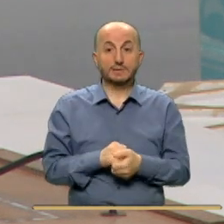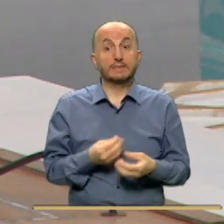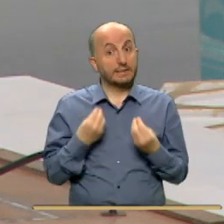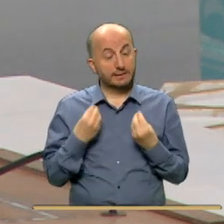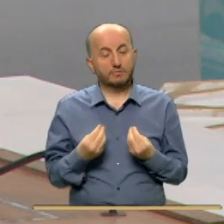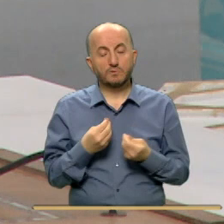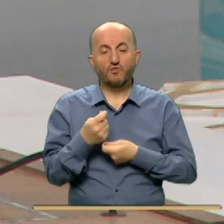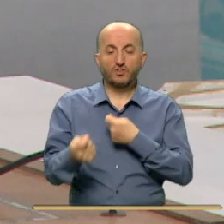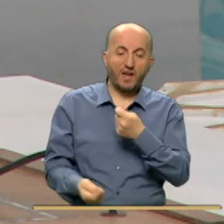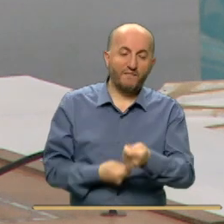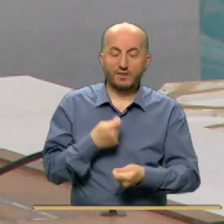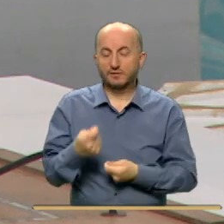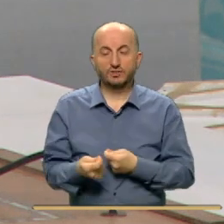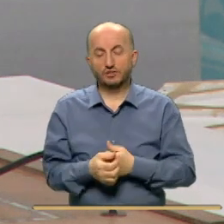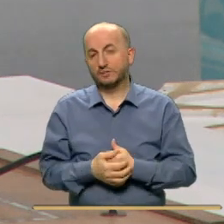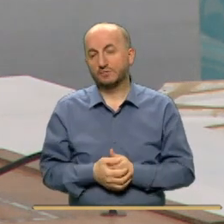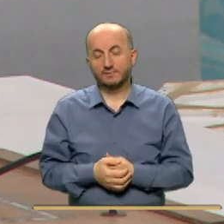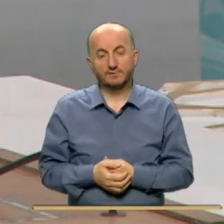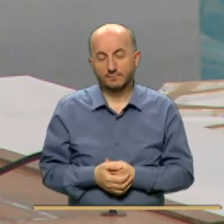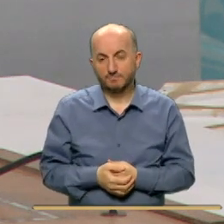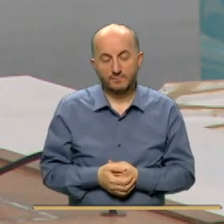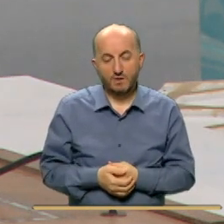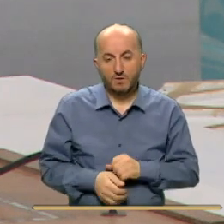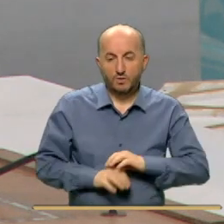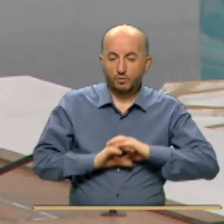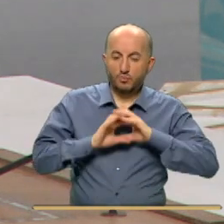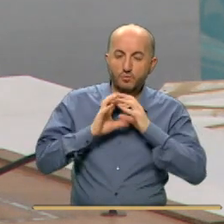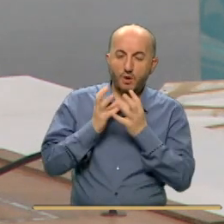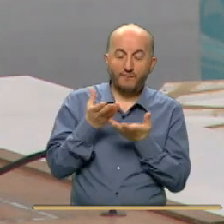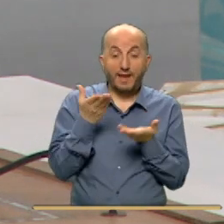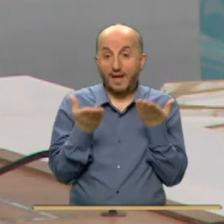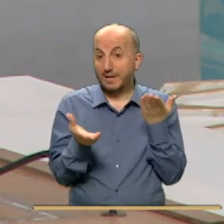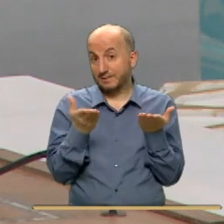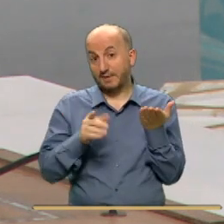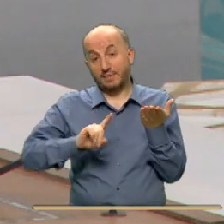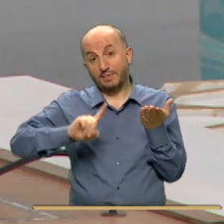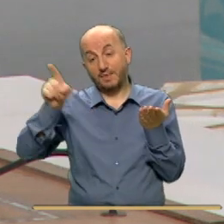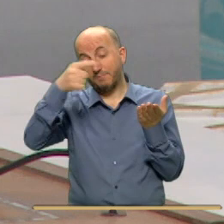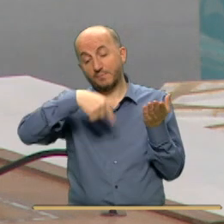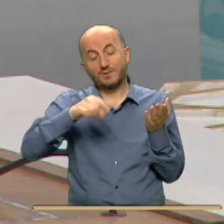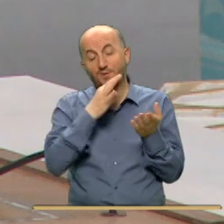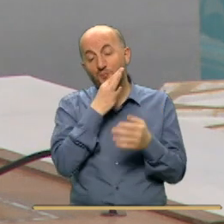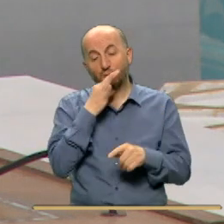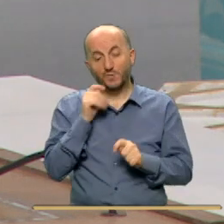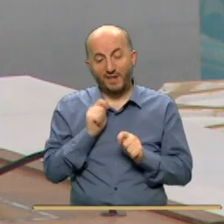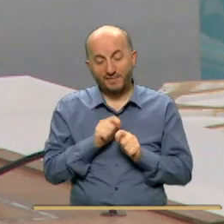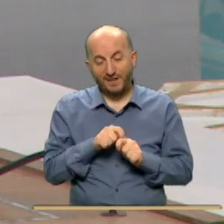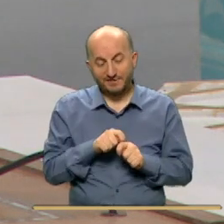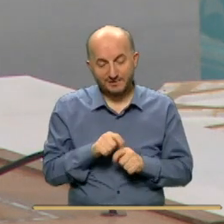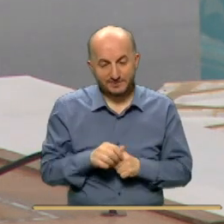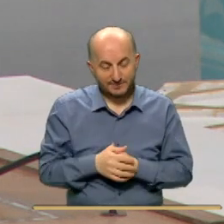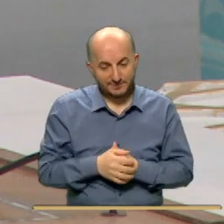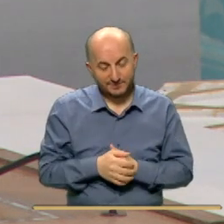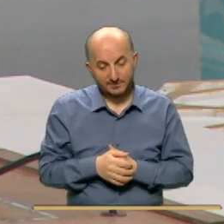iyilik davranışı, iyilik hareketi dünya ve ahirette bizi mutlu eder aziz kardeşlerim.